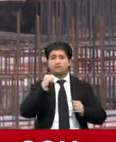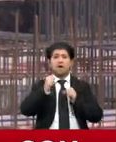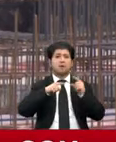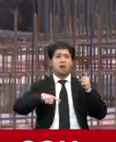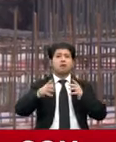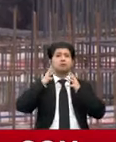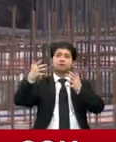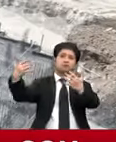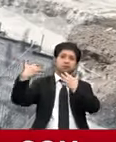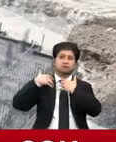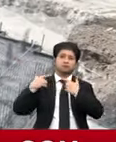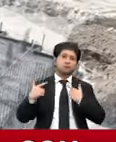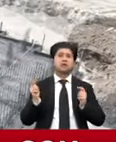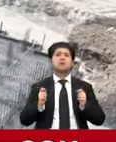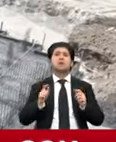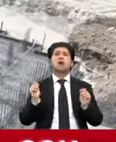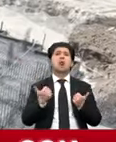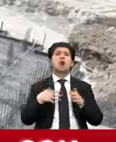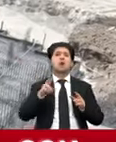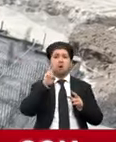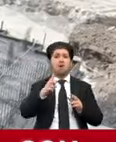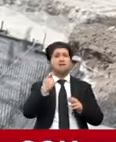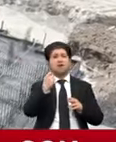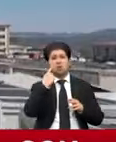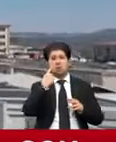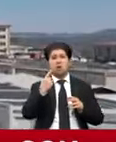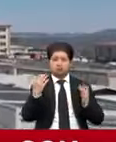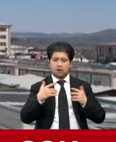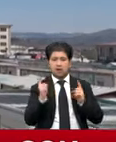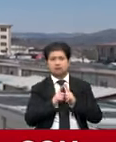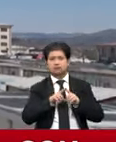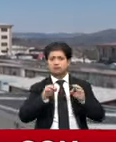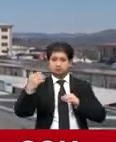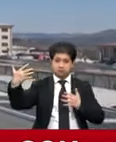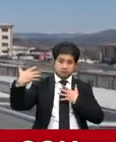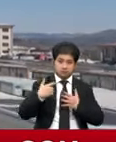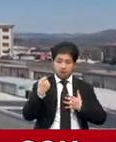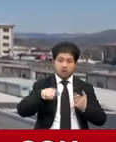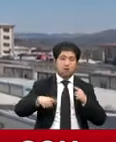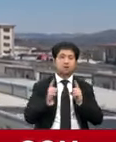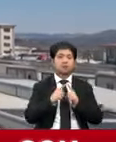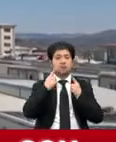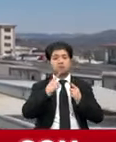fabrikanın ihracata yönelmeyeceğinin altını çizdi. Fiyatlarınsa maliyete bağlı olduğuna dikkat çekti.